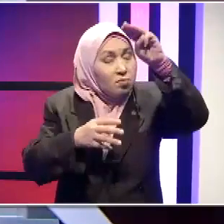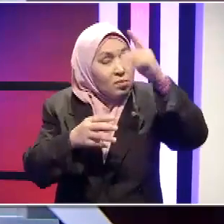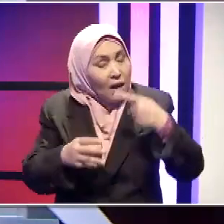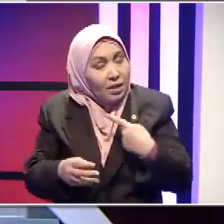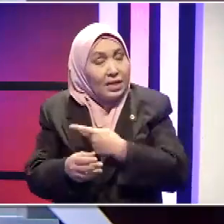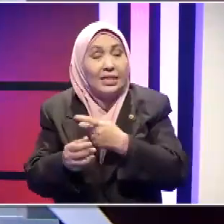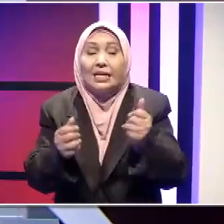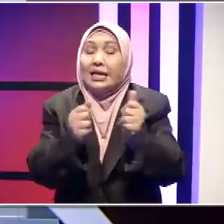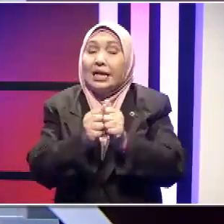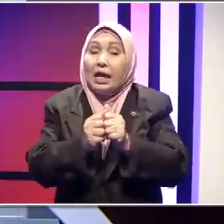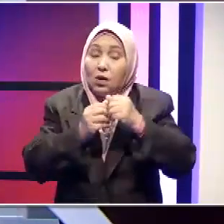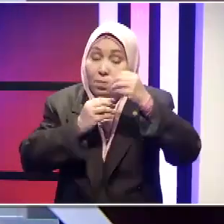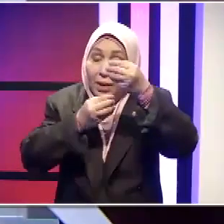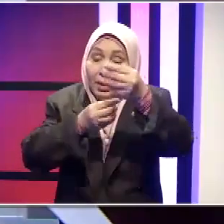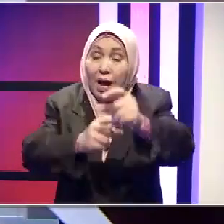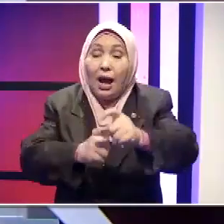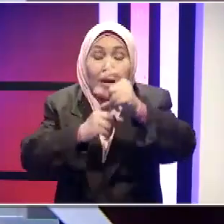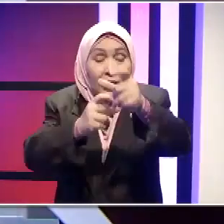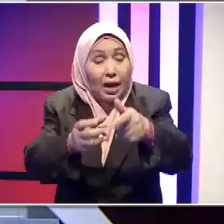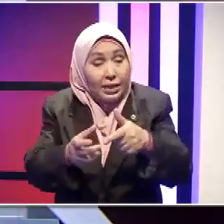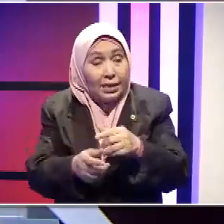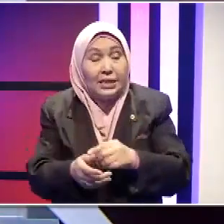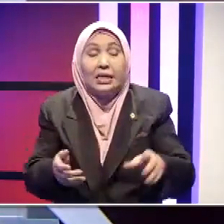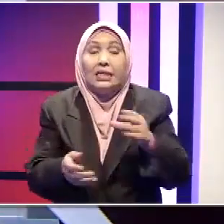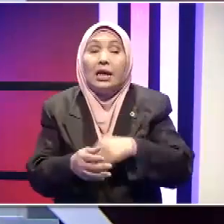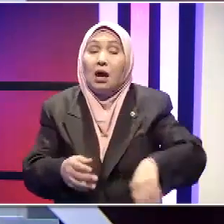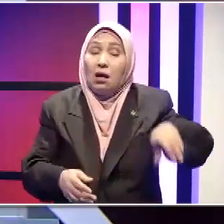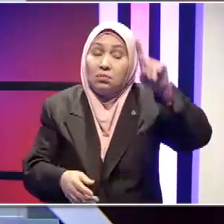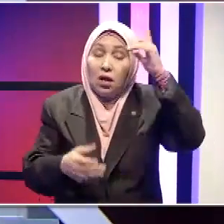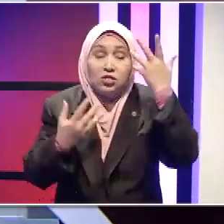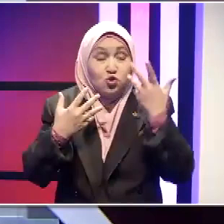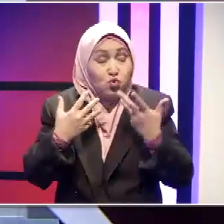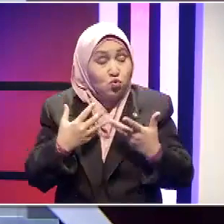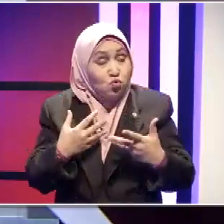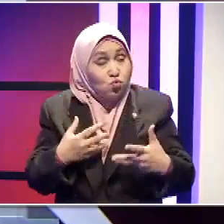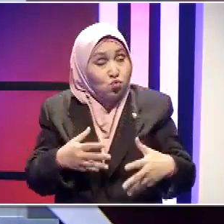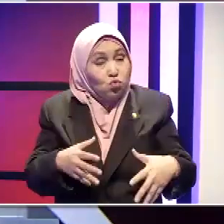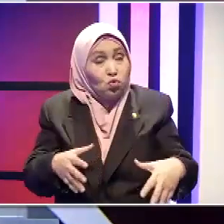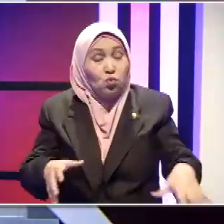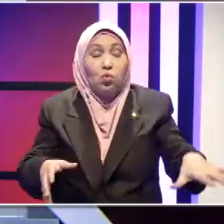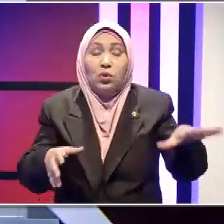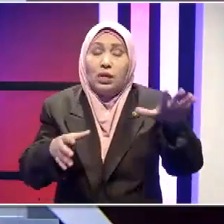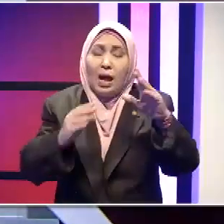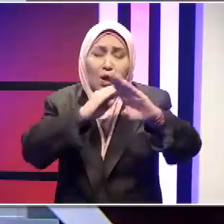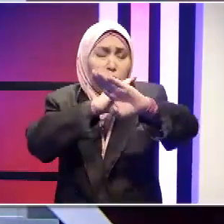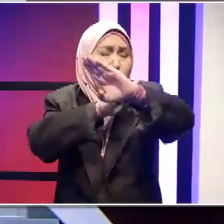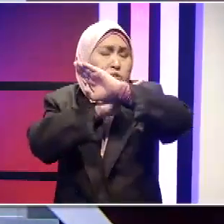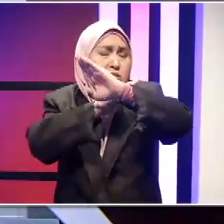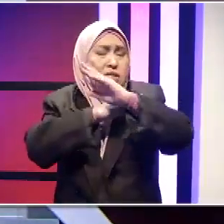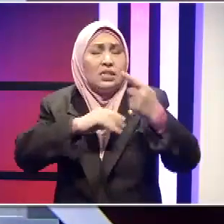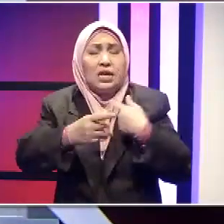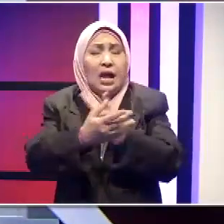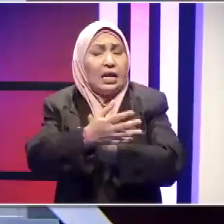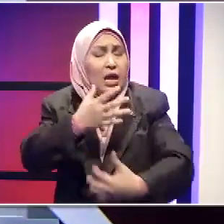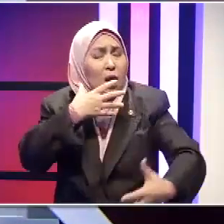dengan kurniaan ini wawaqona ada bertemu yaitu Allah telah melindungi kita daripada kepanasan api neraka